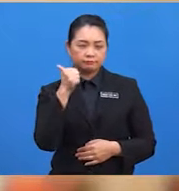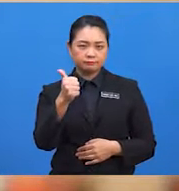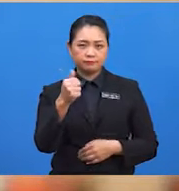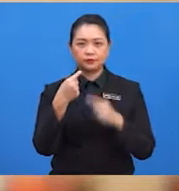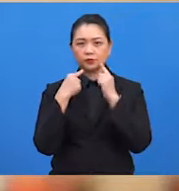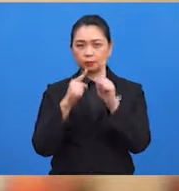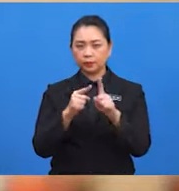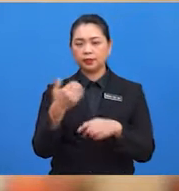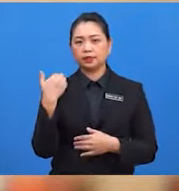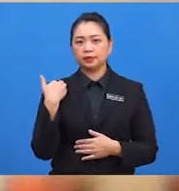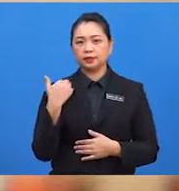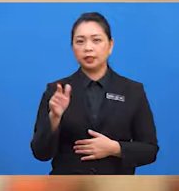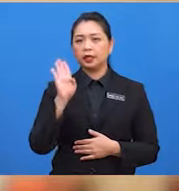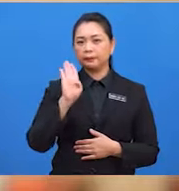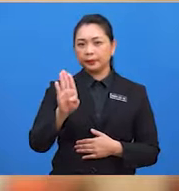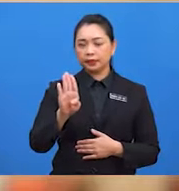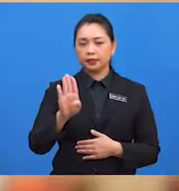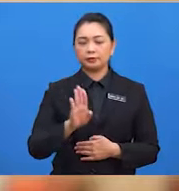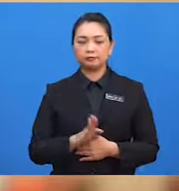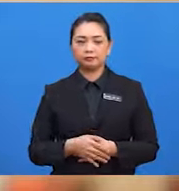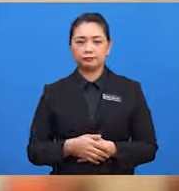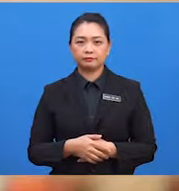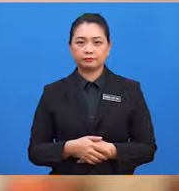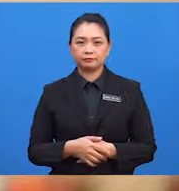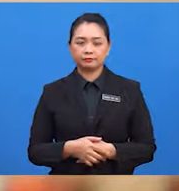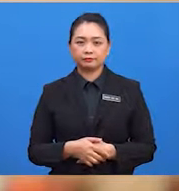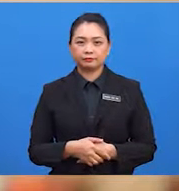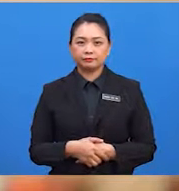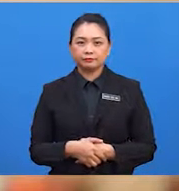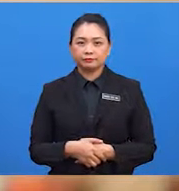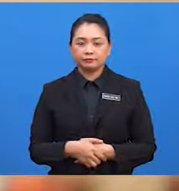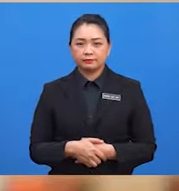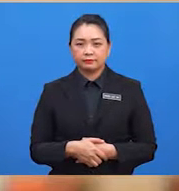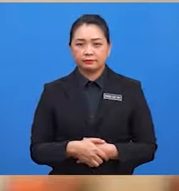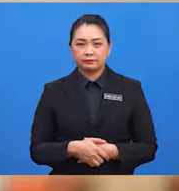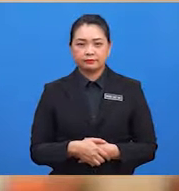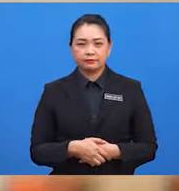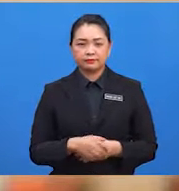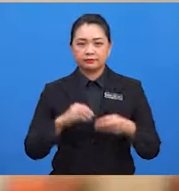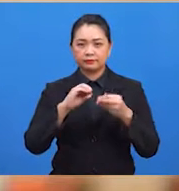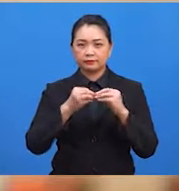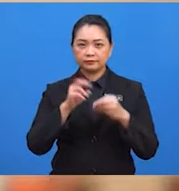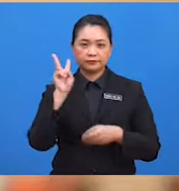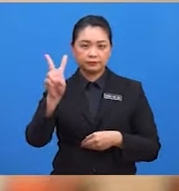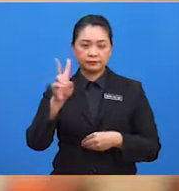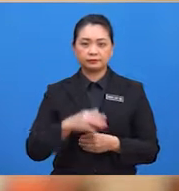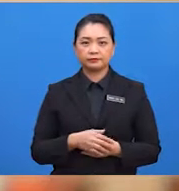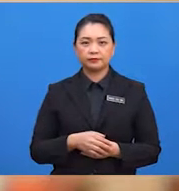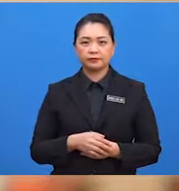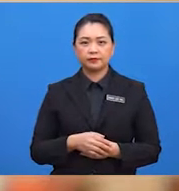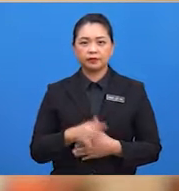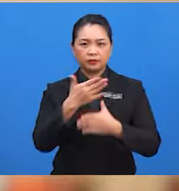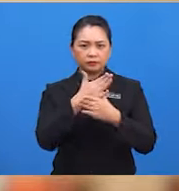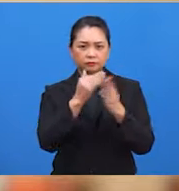Bijak. Jawapannya ialah B, iaitu tanah di antara dua sungai. Soalan 2.